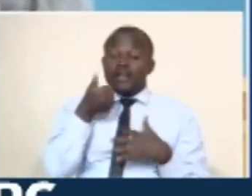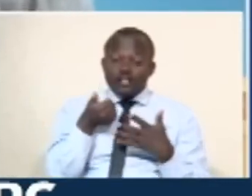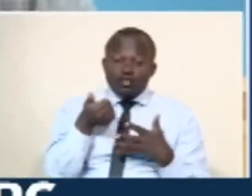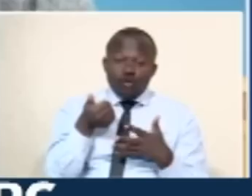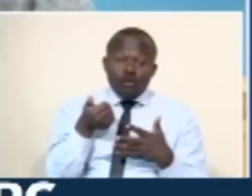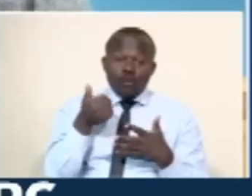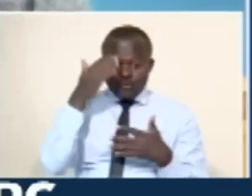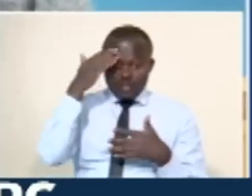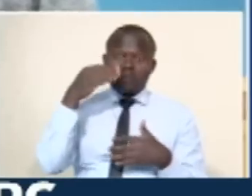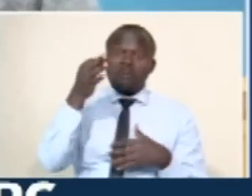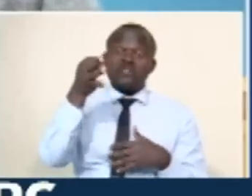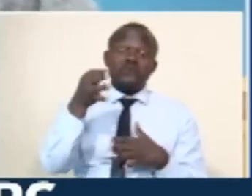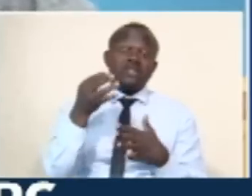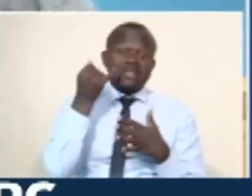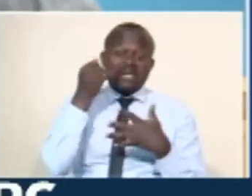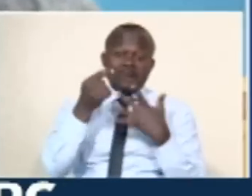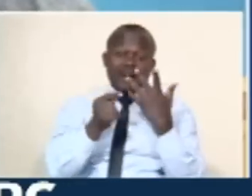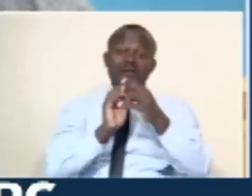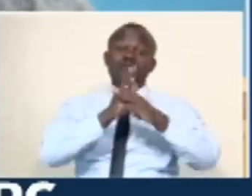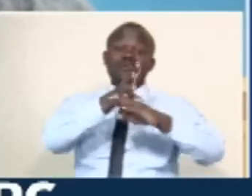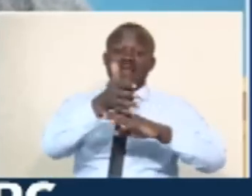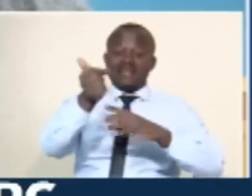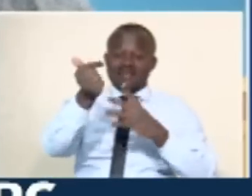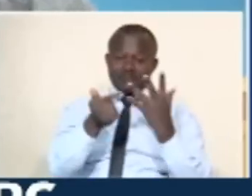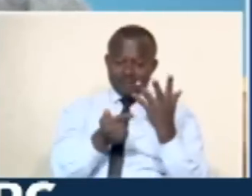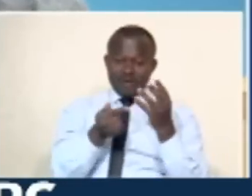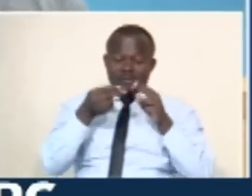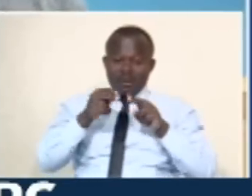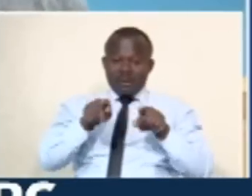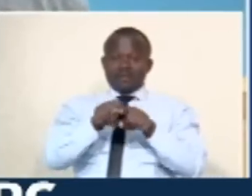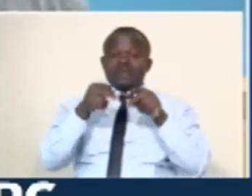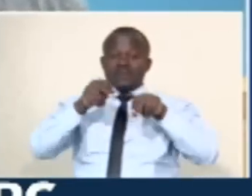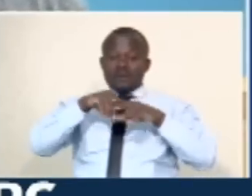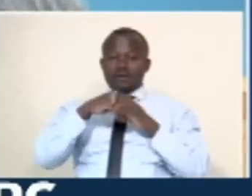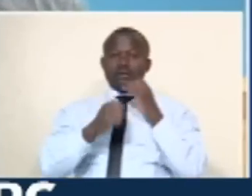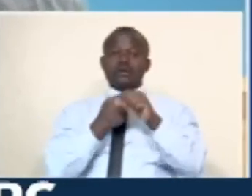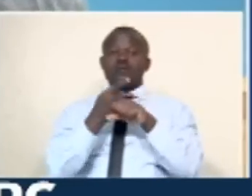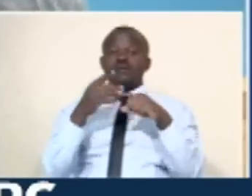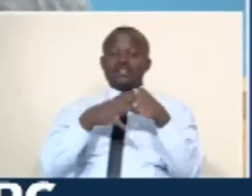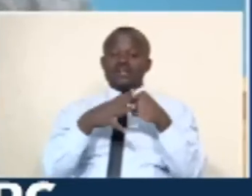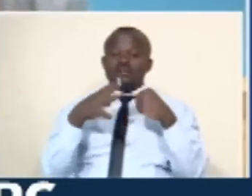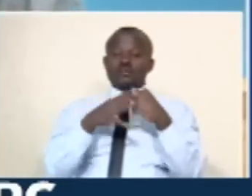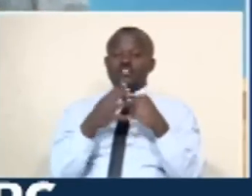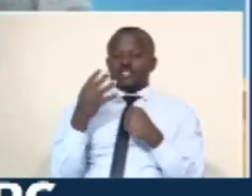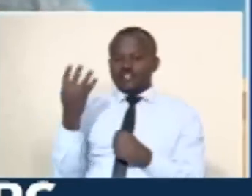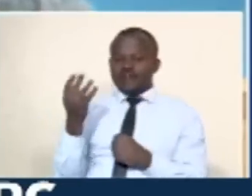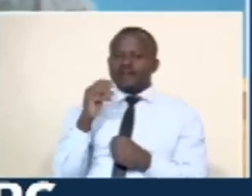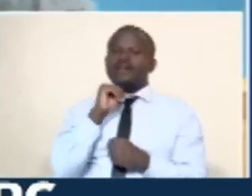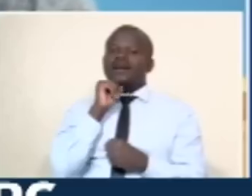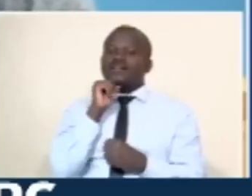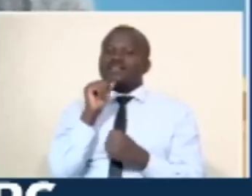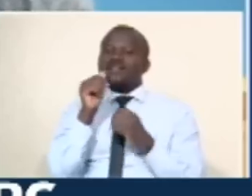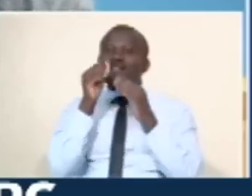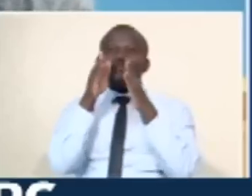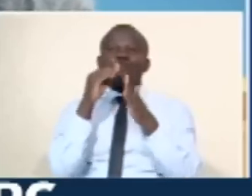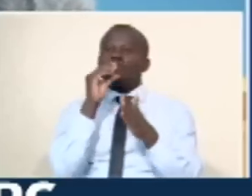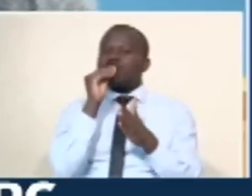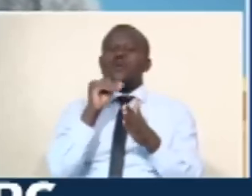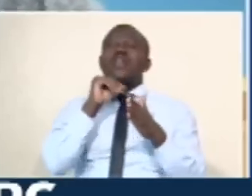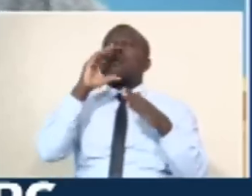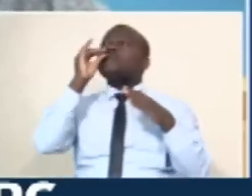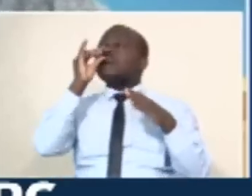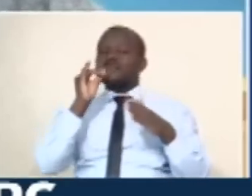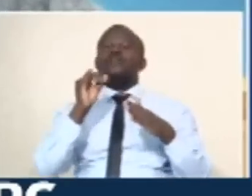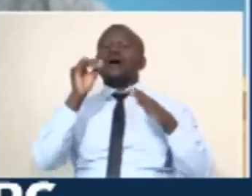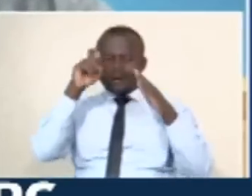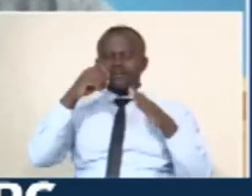ngo nihagira ibirenze ibyo ngibyo biba nk'ibyabahaye mu 1994, hatazagira uvuga ngo ntago byari byavuzwe,